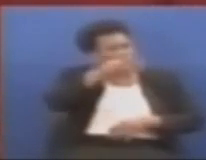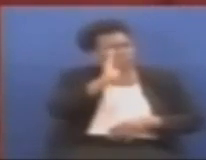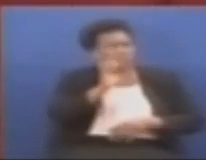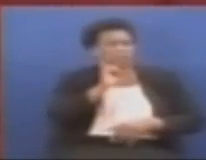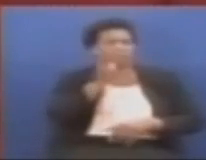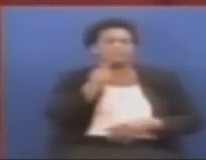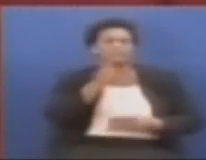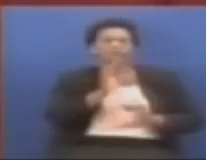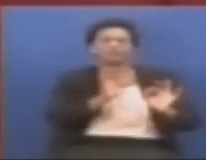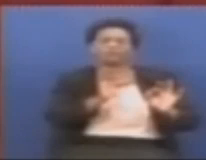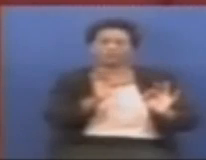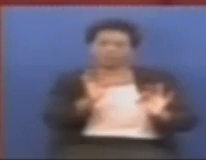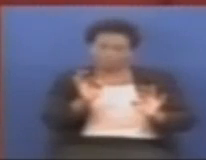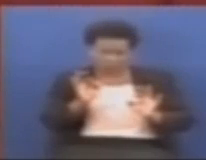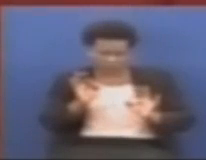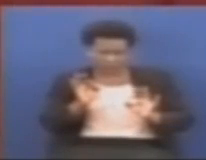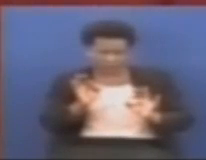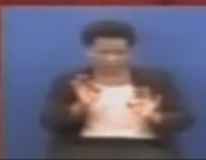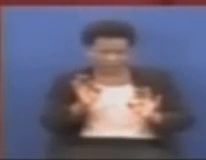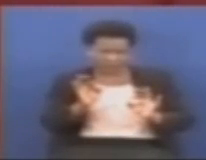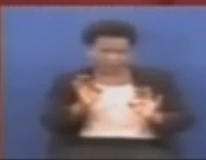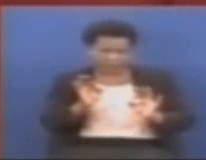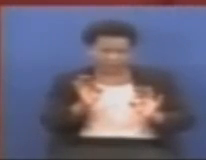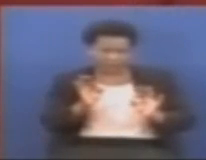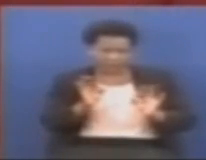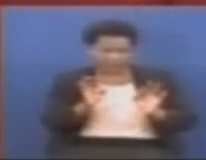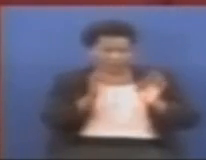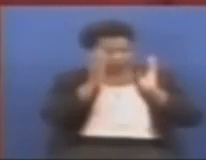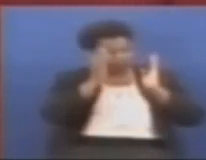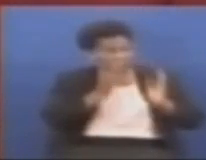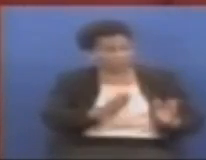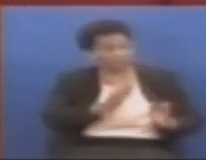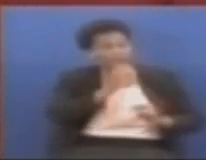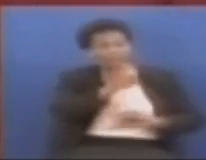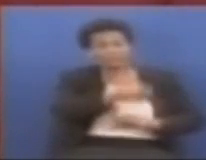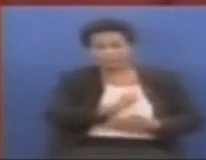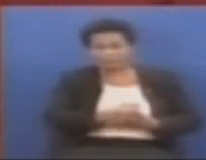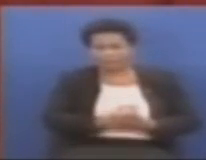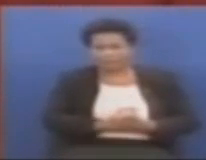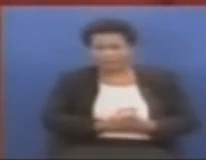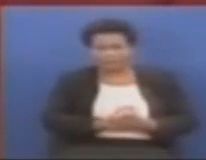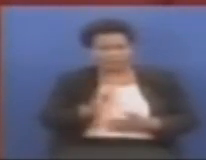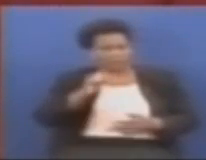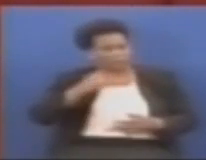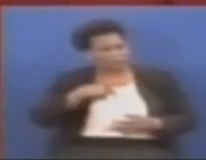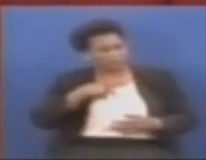serikali, Mheshimiwa Spika, nilikuwa naangalia